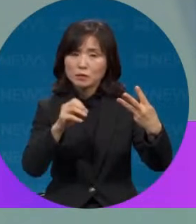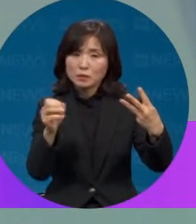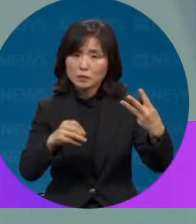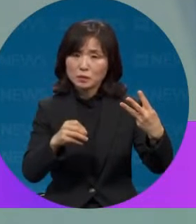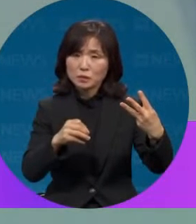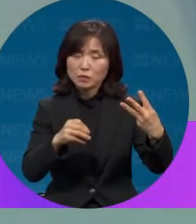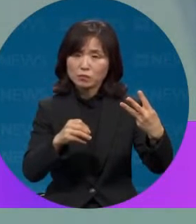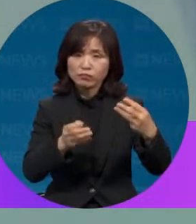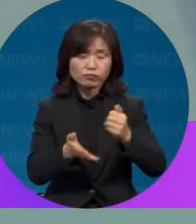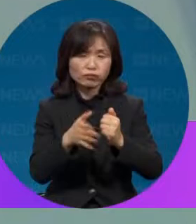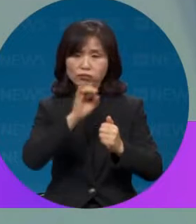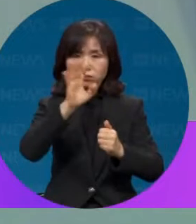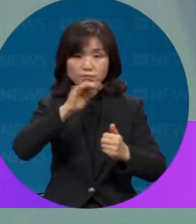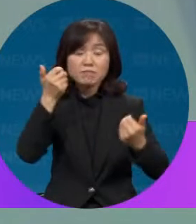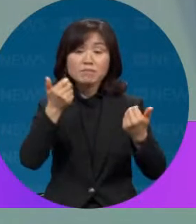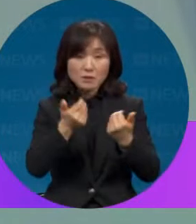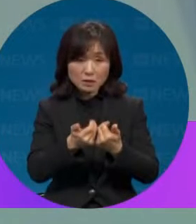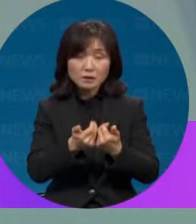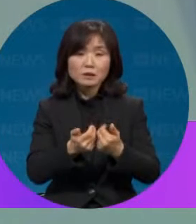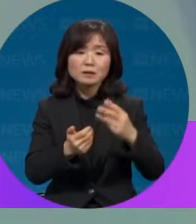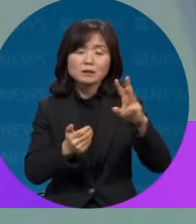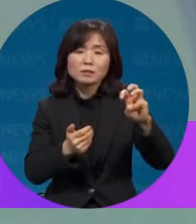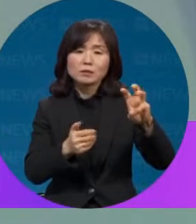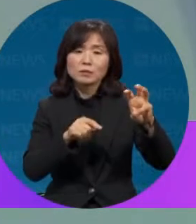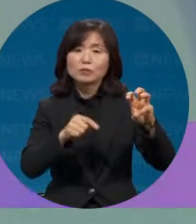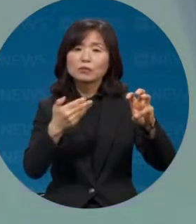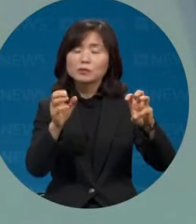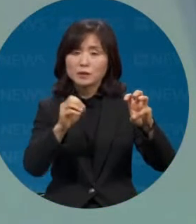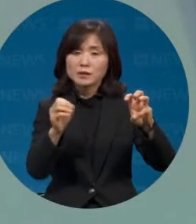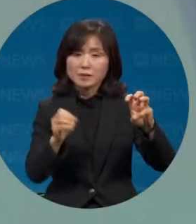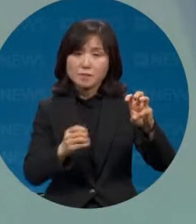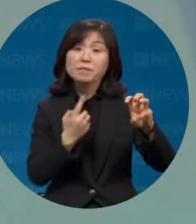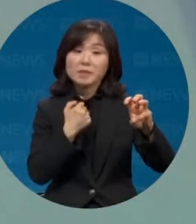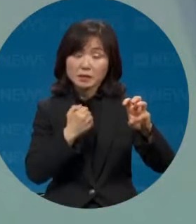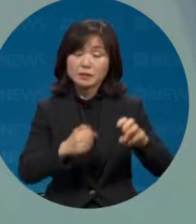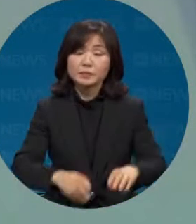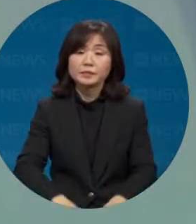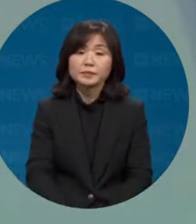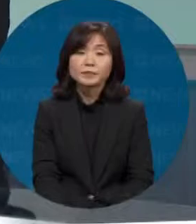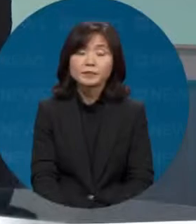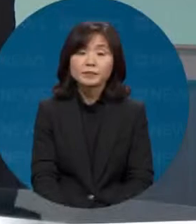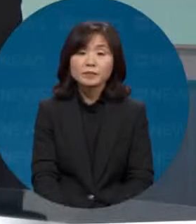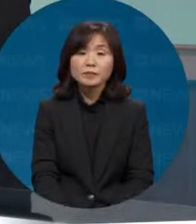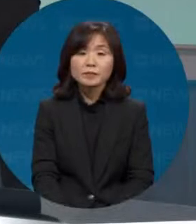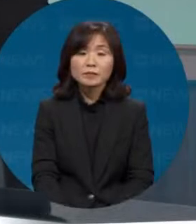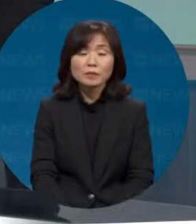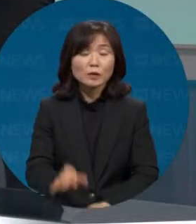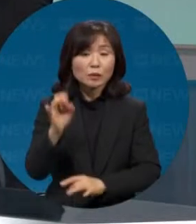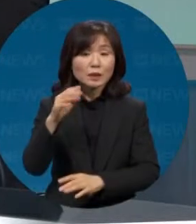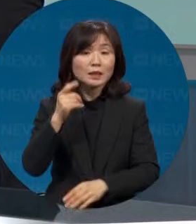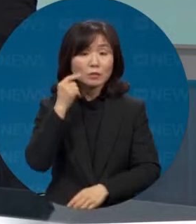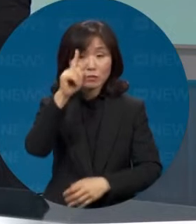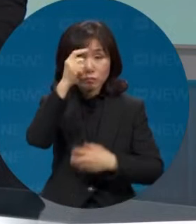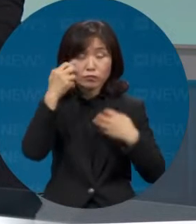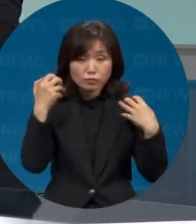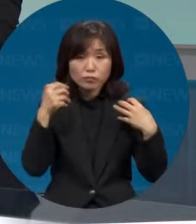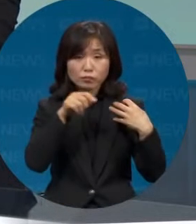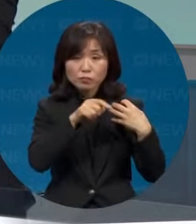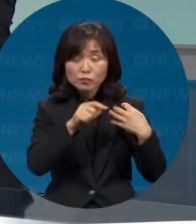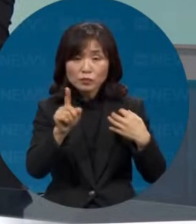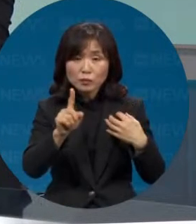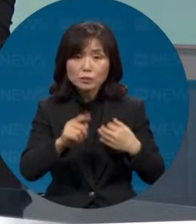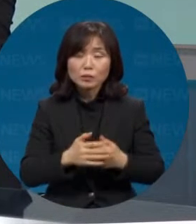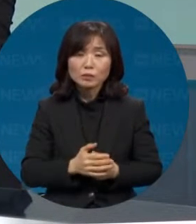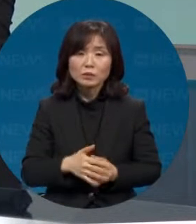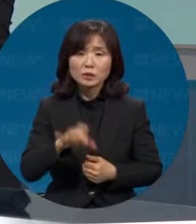추천하며 안 된다 는 의견은 33.9% 를 차지했습니다 원래 일본 정부도 처음에는